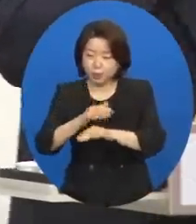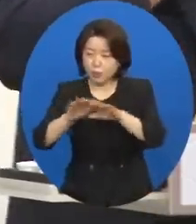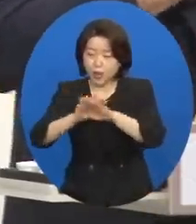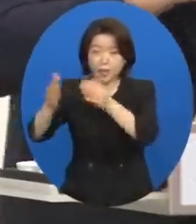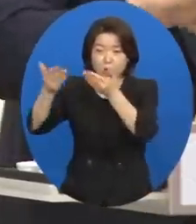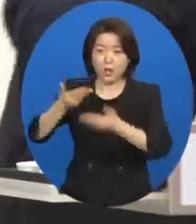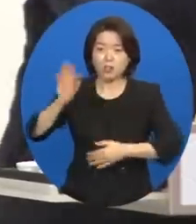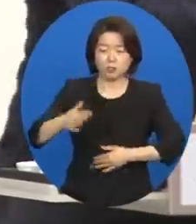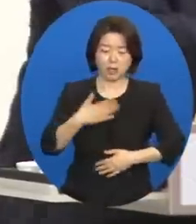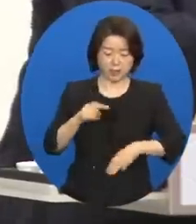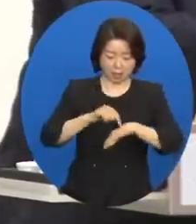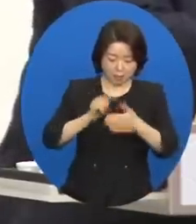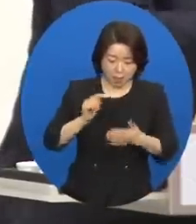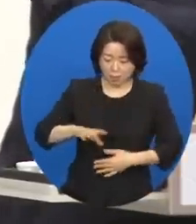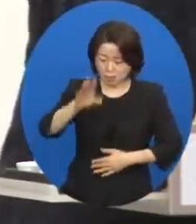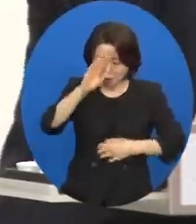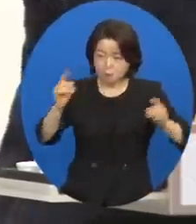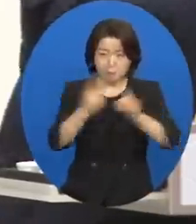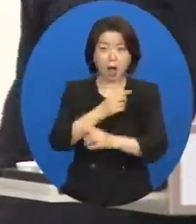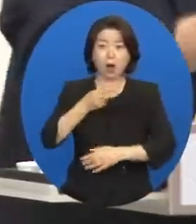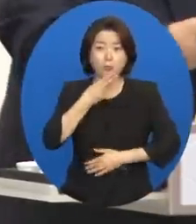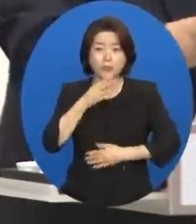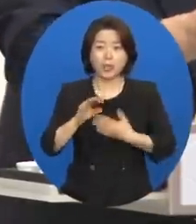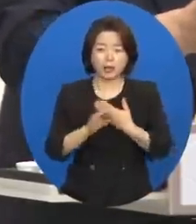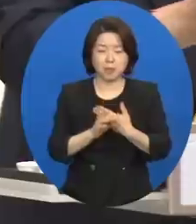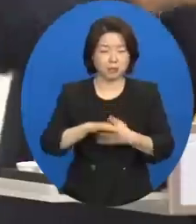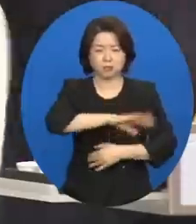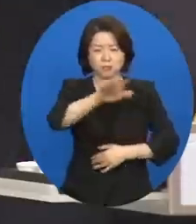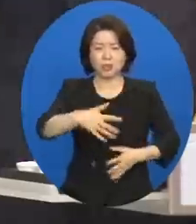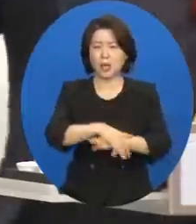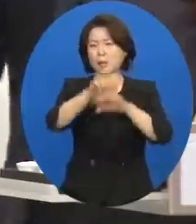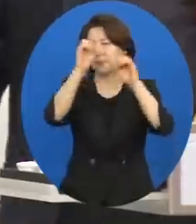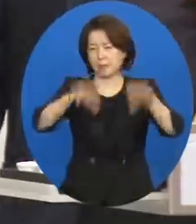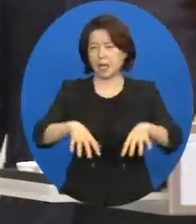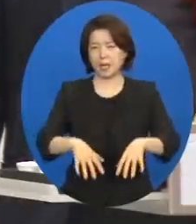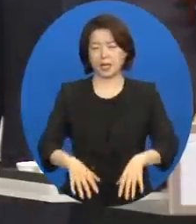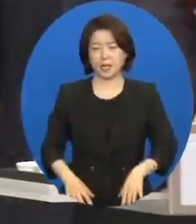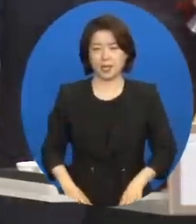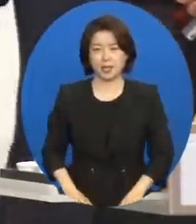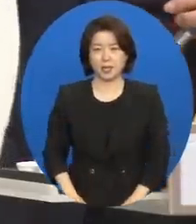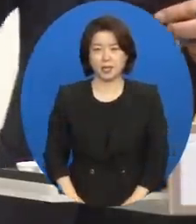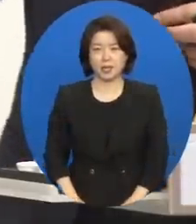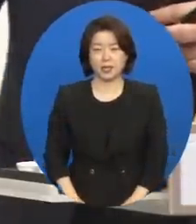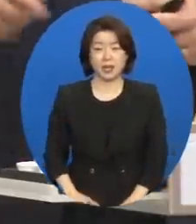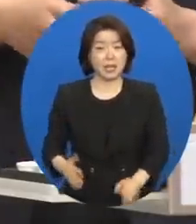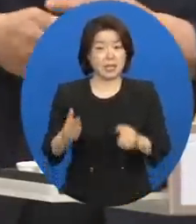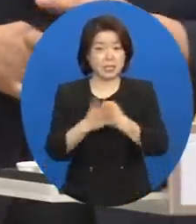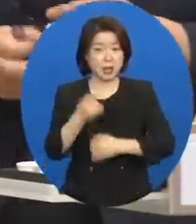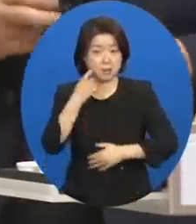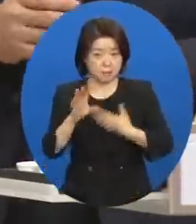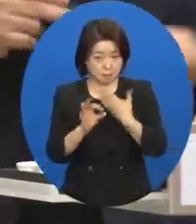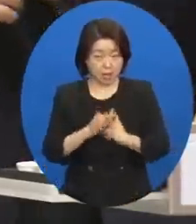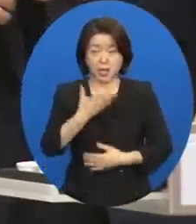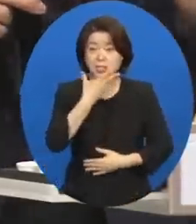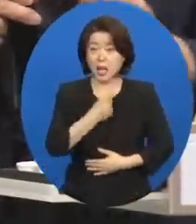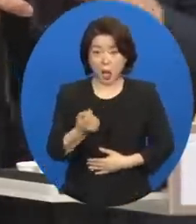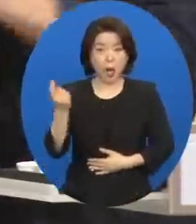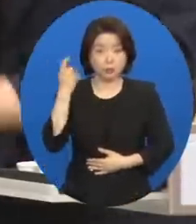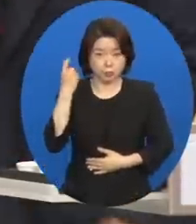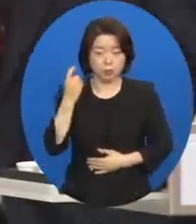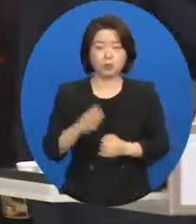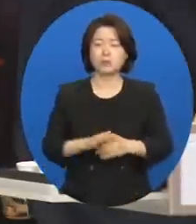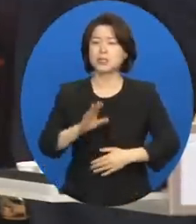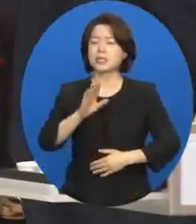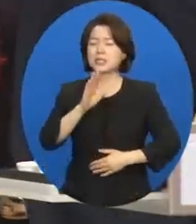내 마음의 이병을 못 고치면 그러면 다 말짱 꽝이라 이 말입니다. 그러므로 만약 복음이 우리에게